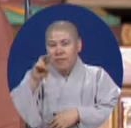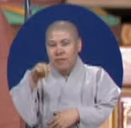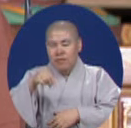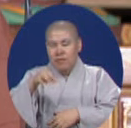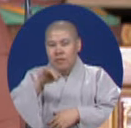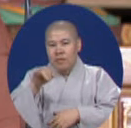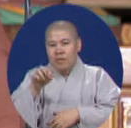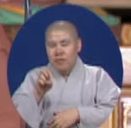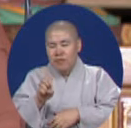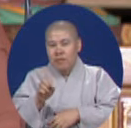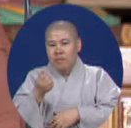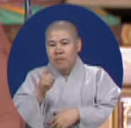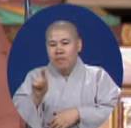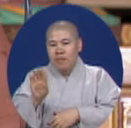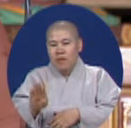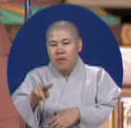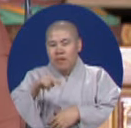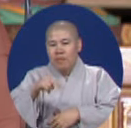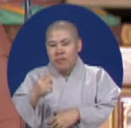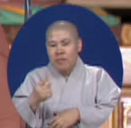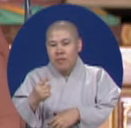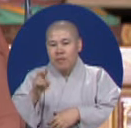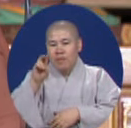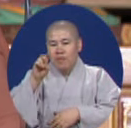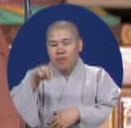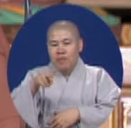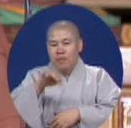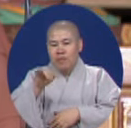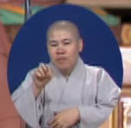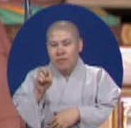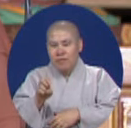무심합도가 있어요. 무심.